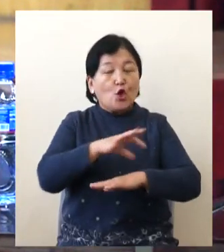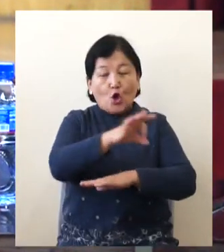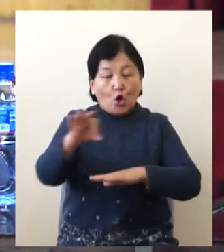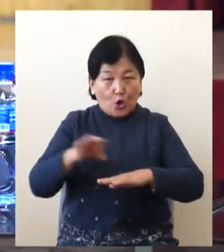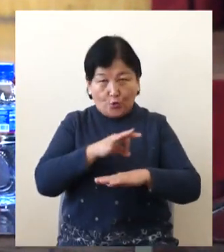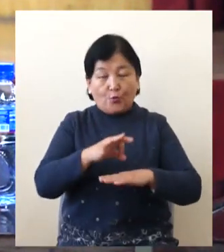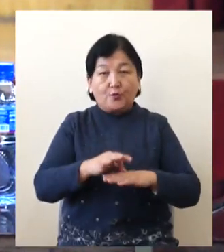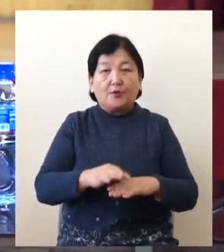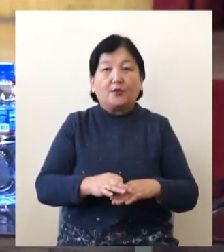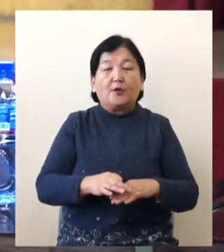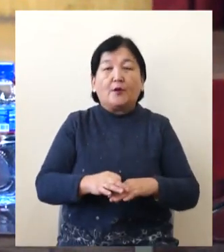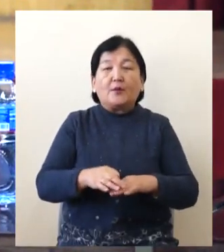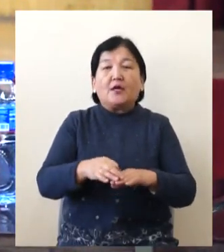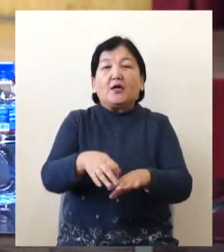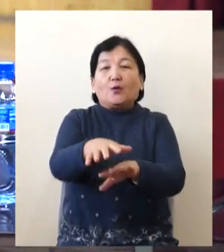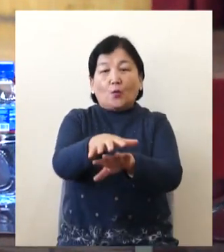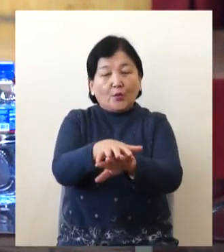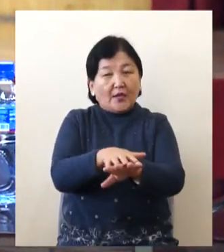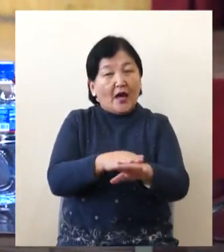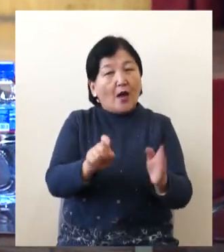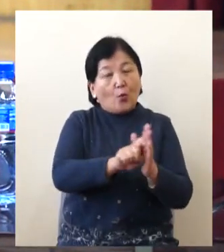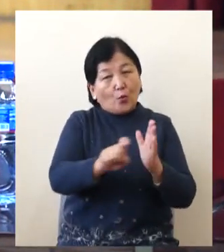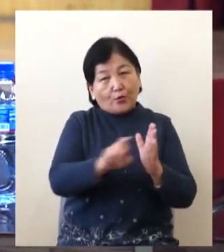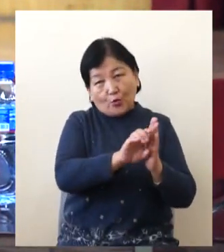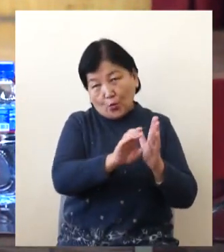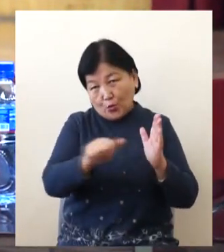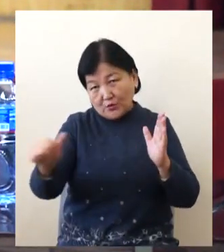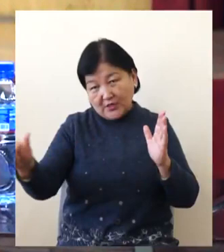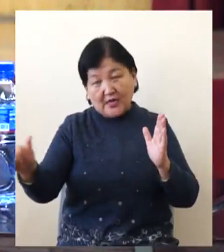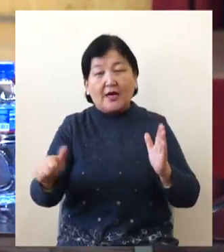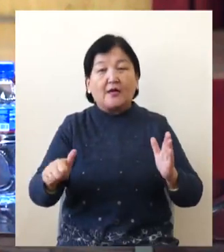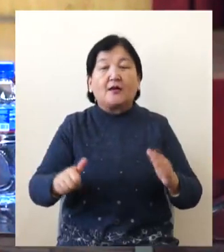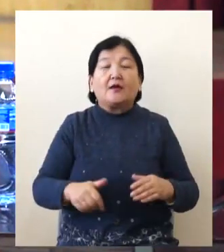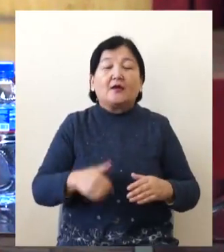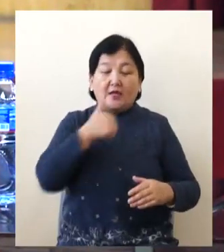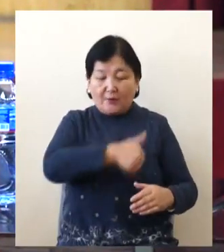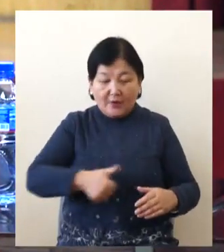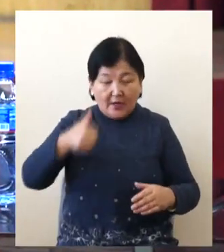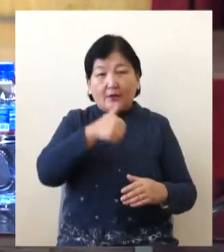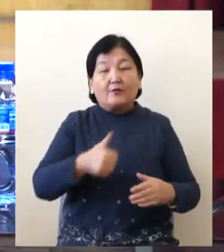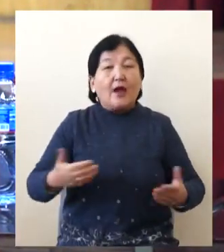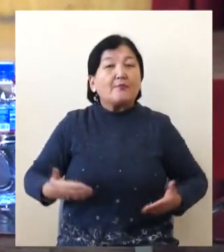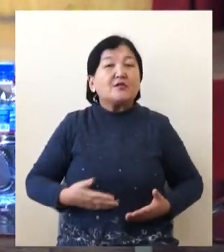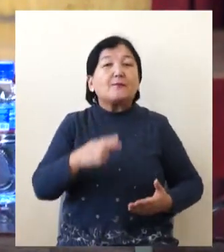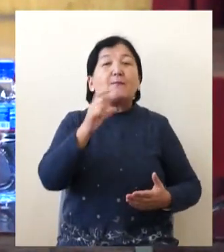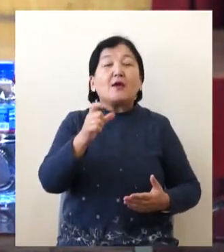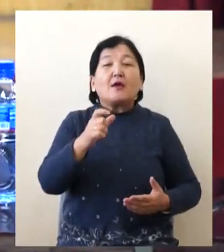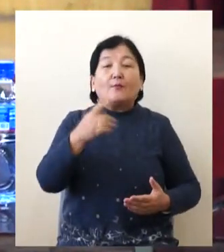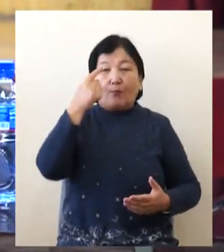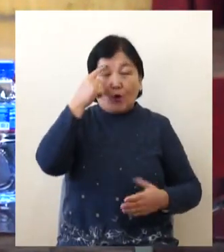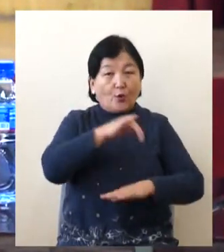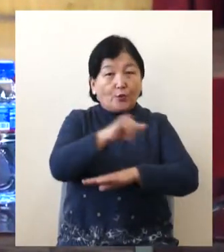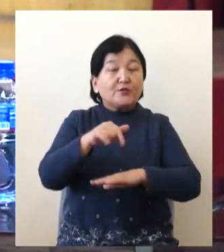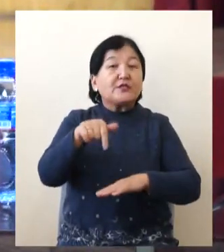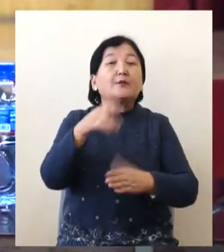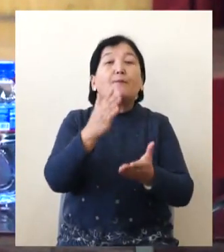түүхэнд хамгийн их тугцаагаар амар тайван илбэг хаглуун амьдрсан бэ? Тэр нөхцөл манайд байна уу? А байгалийн тулд бид